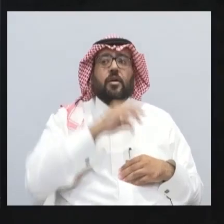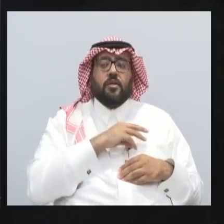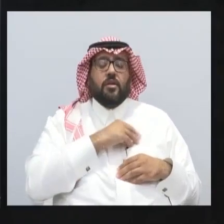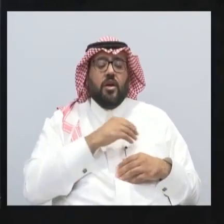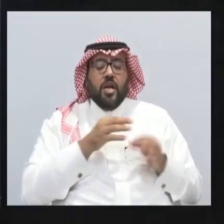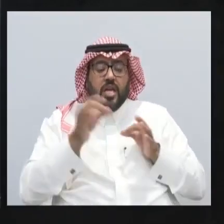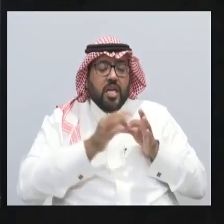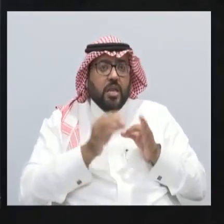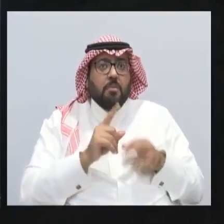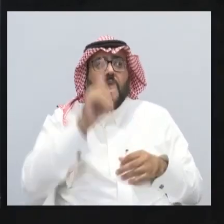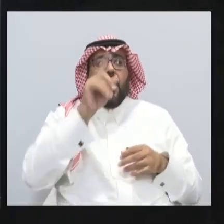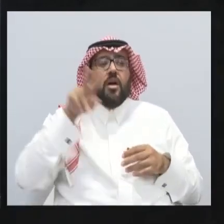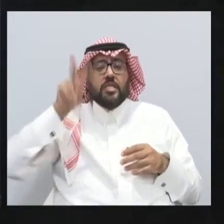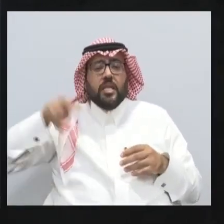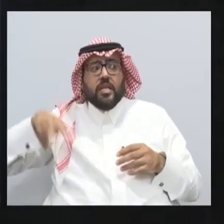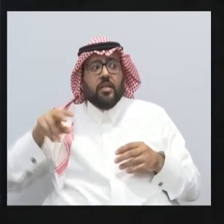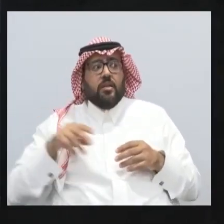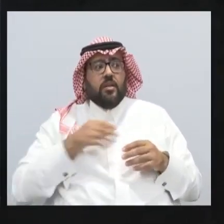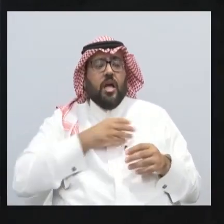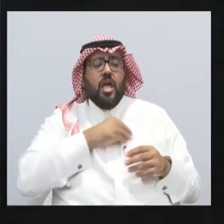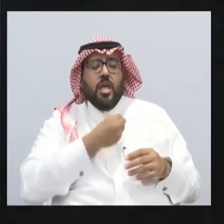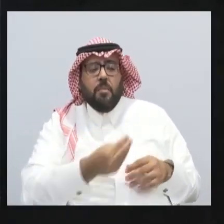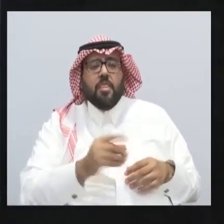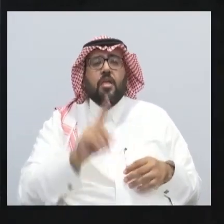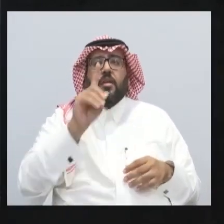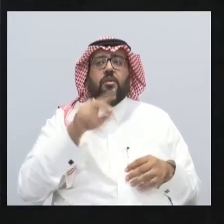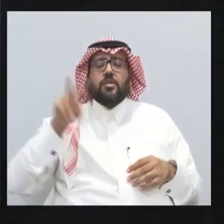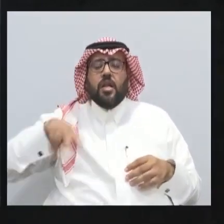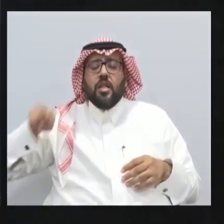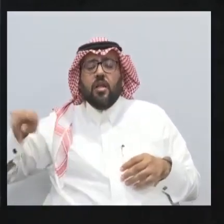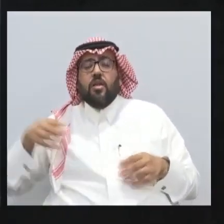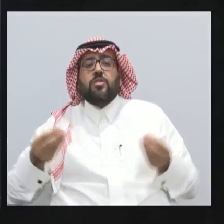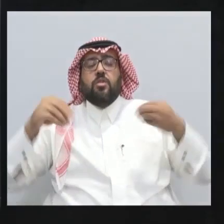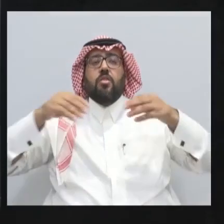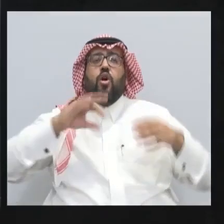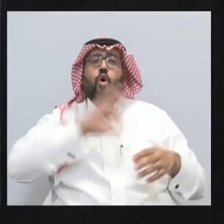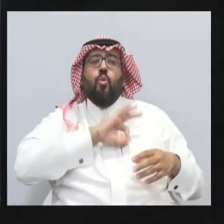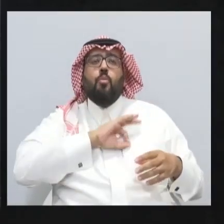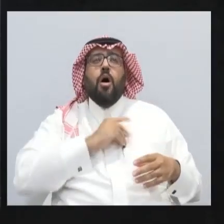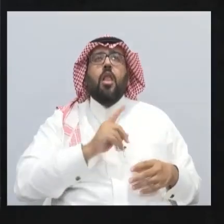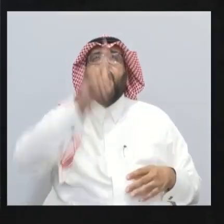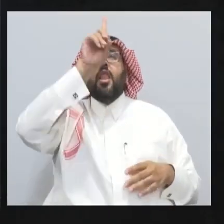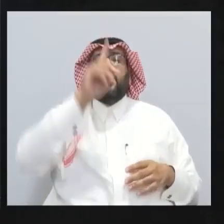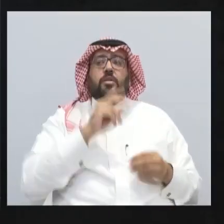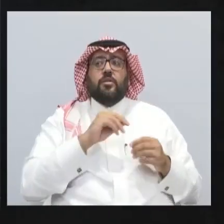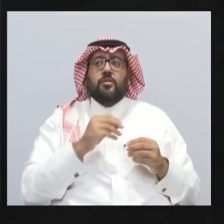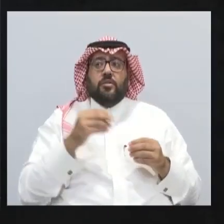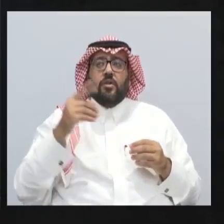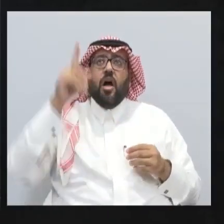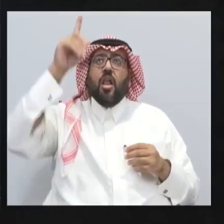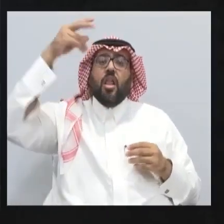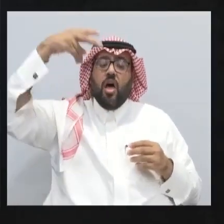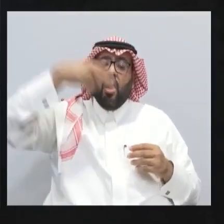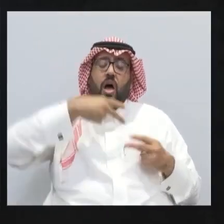قربت الى الله بالنوافل واجتهدت في هذه الطاعات كلما زاد حبك لله وكلما احبك